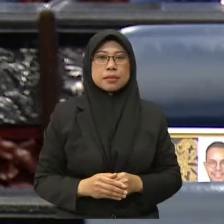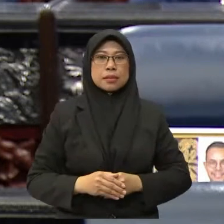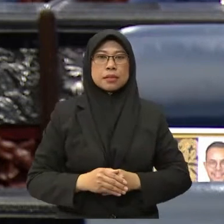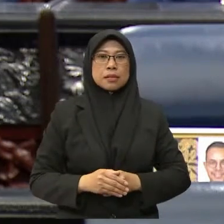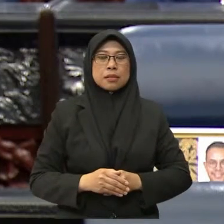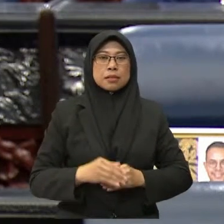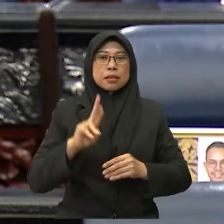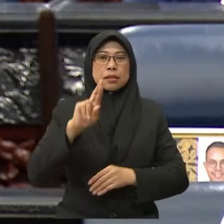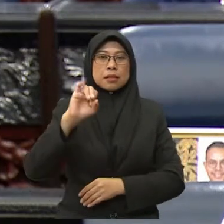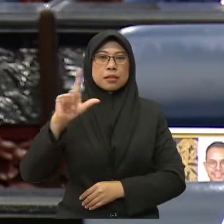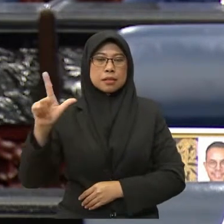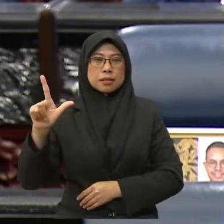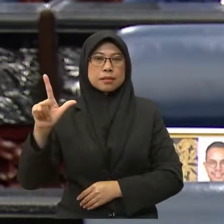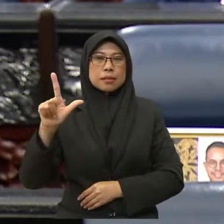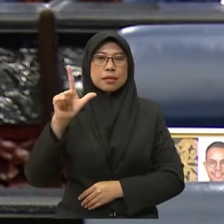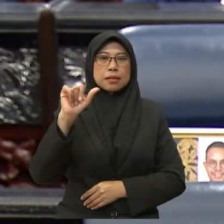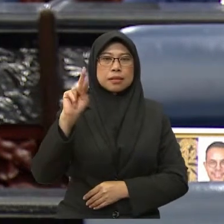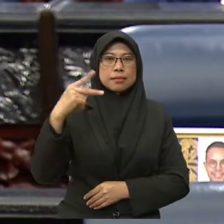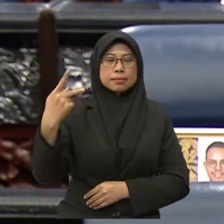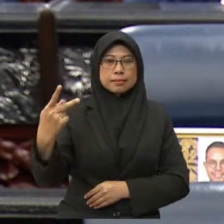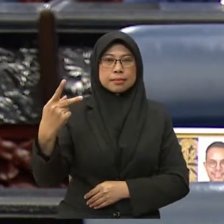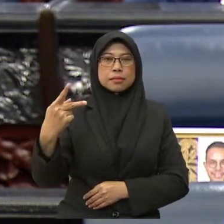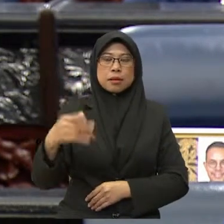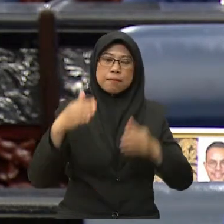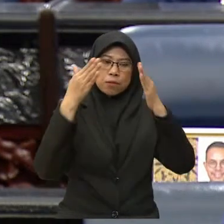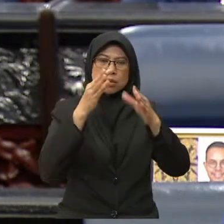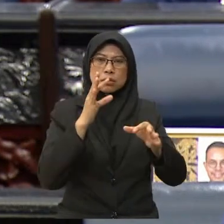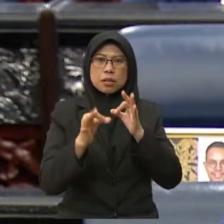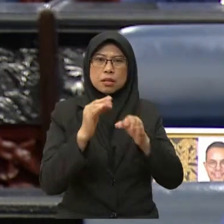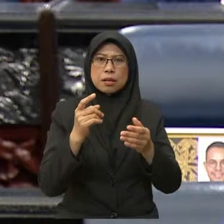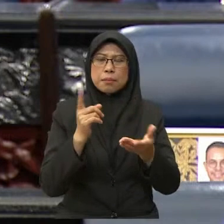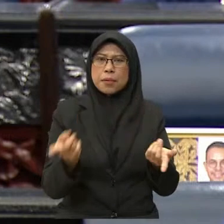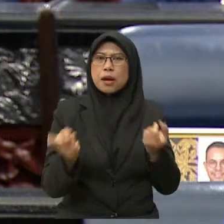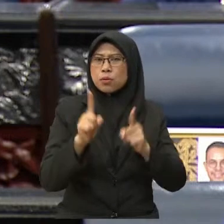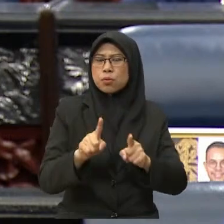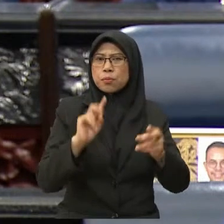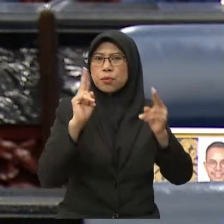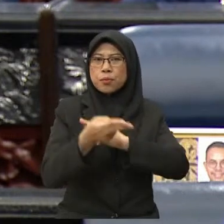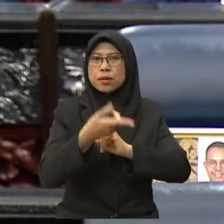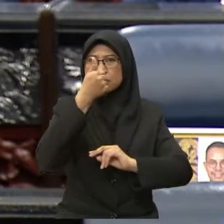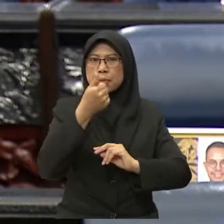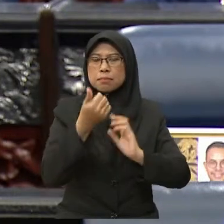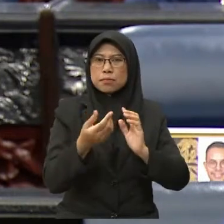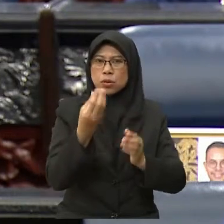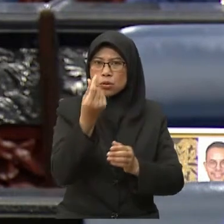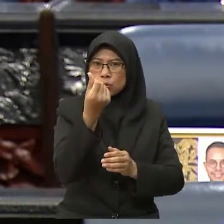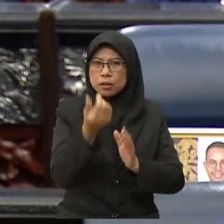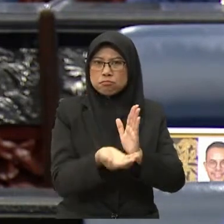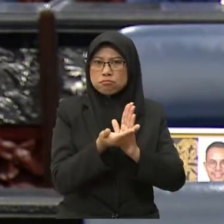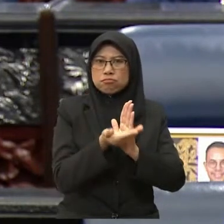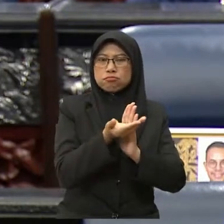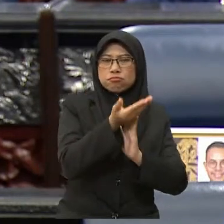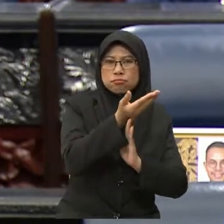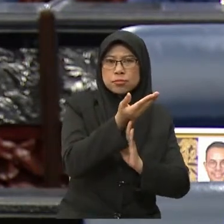Malaysia Rail Link Serian Berhad sentiasa memberi perhatian terhadap sebarang perubahan yang telah mengakibatkan peningkatan kos bagi keseluruhan